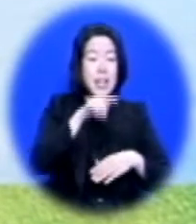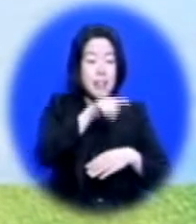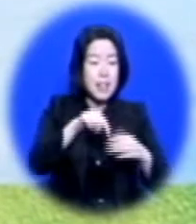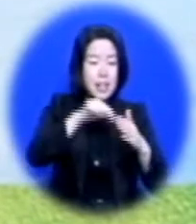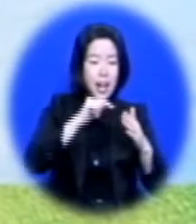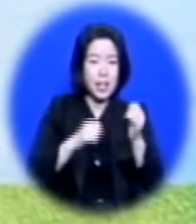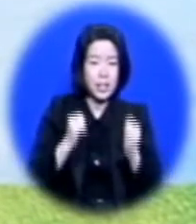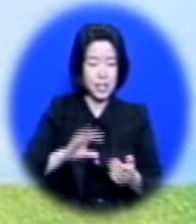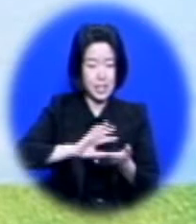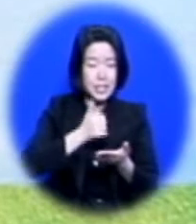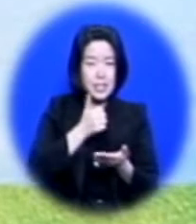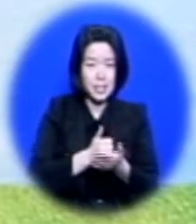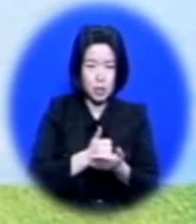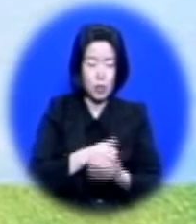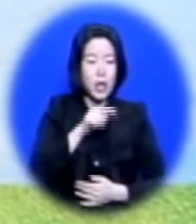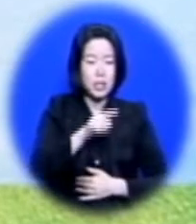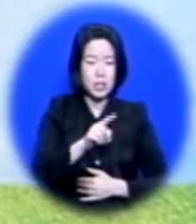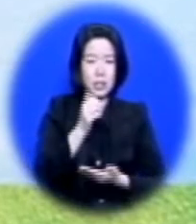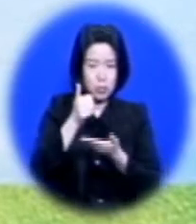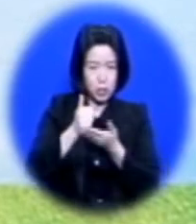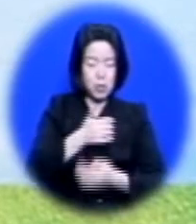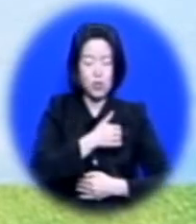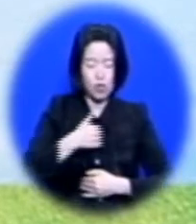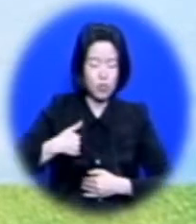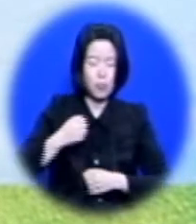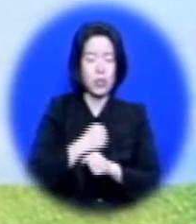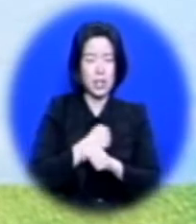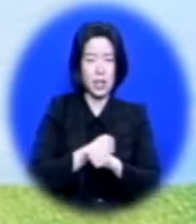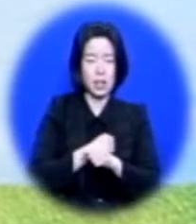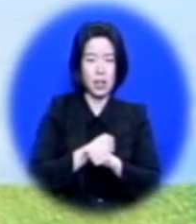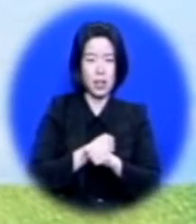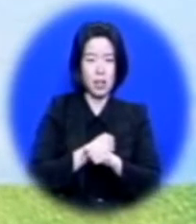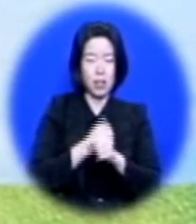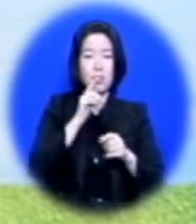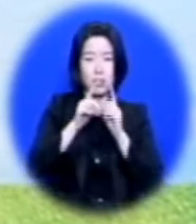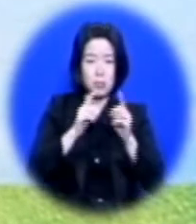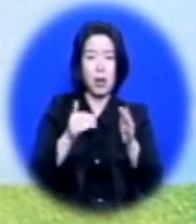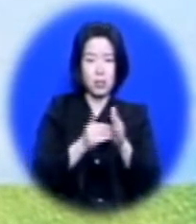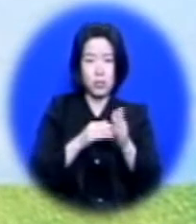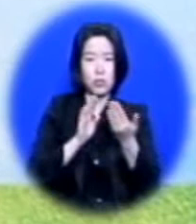그리스도 그분이 메 충분 하잖아 그러고는 갔어요